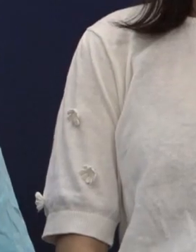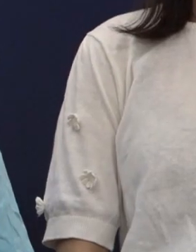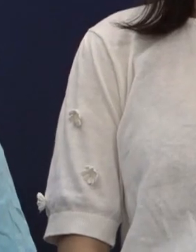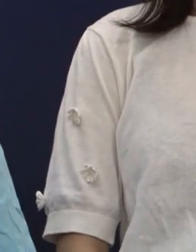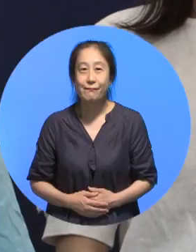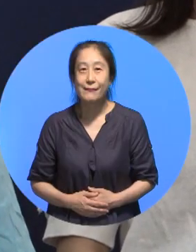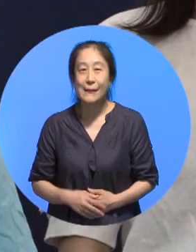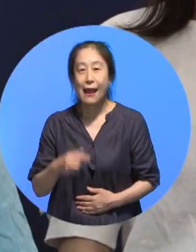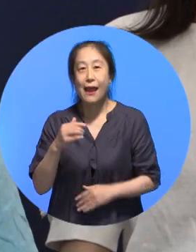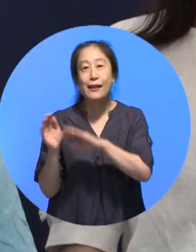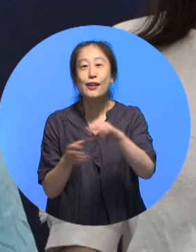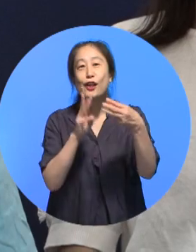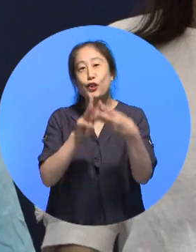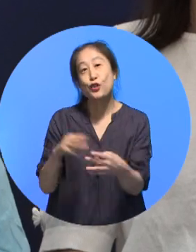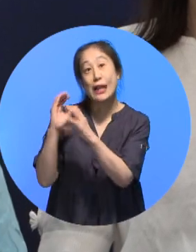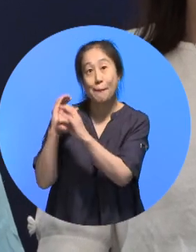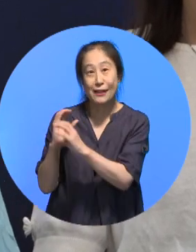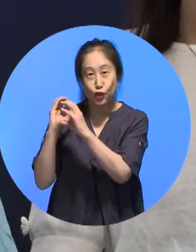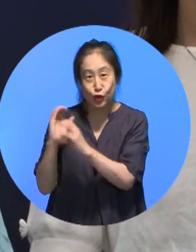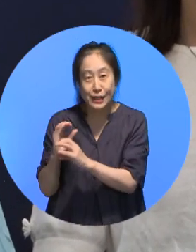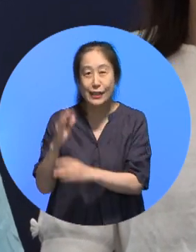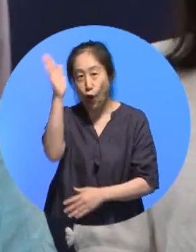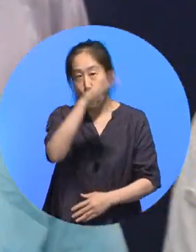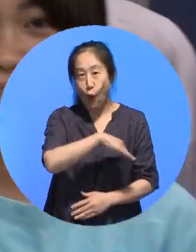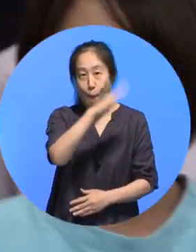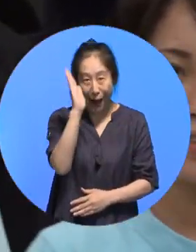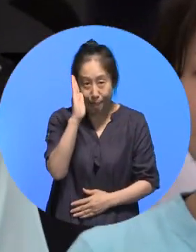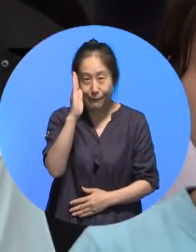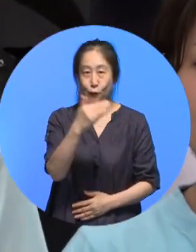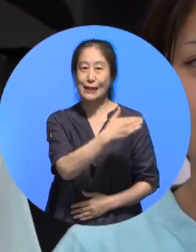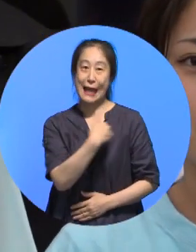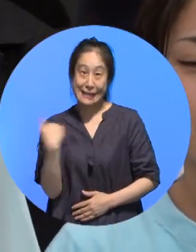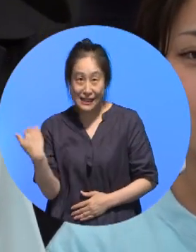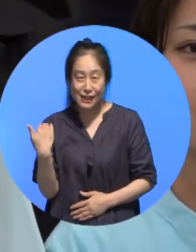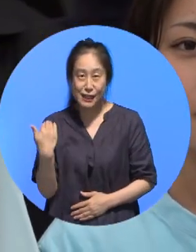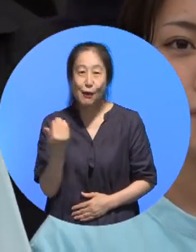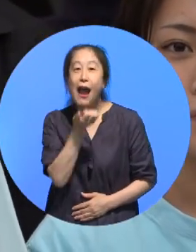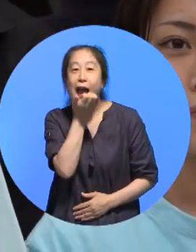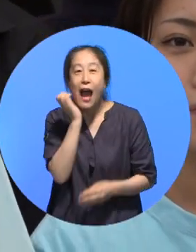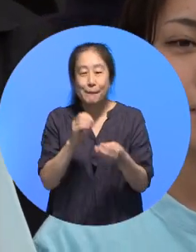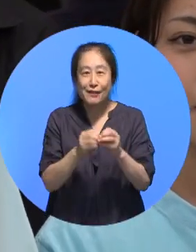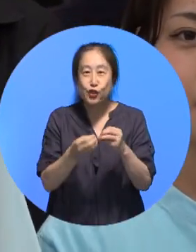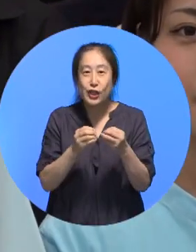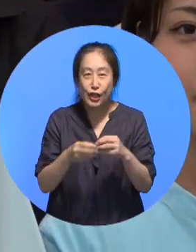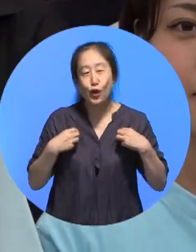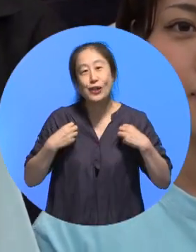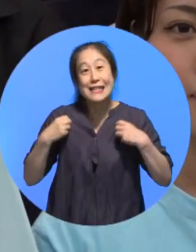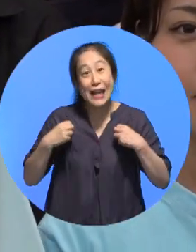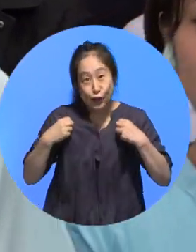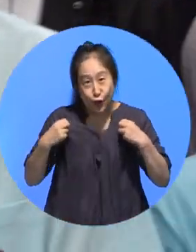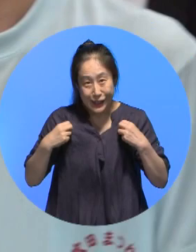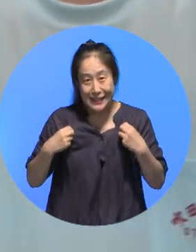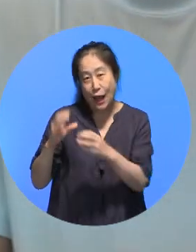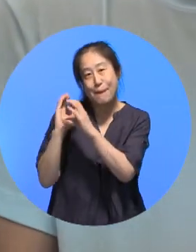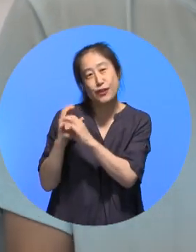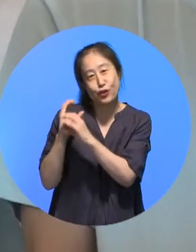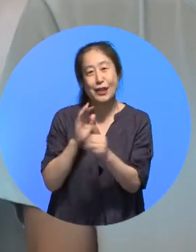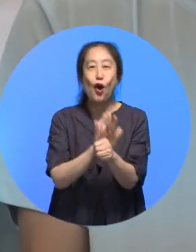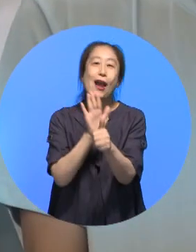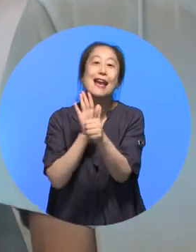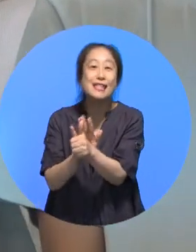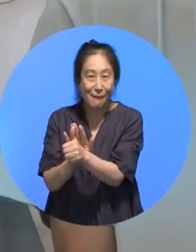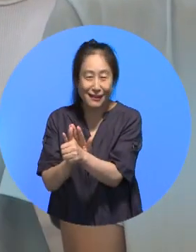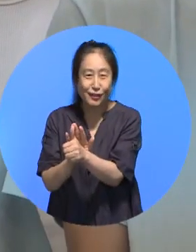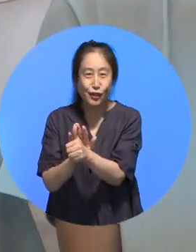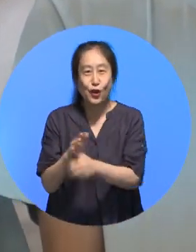祭り当日私たち学生部会はこの水色のTシャツを着て祭りをサポートします何か